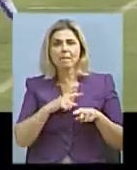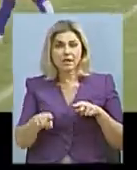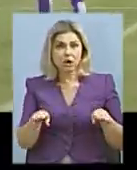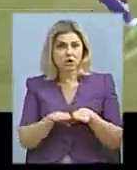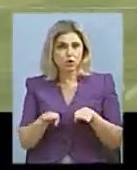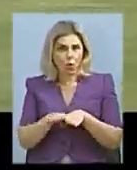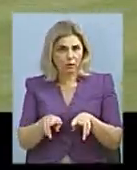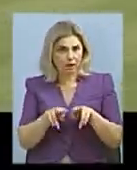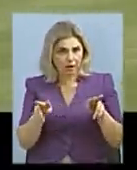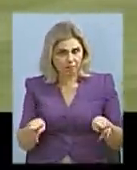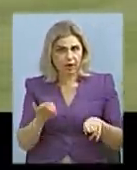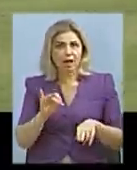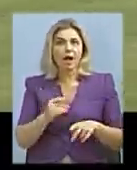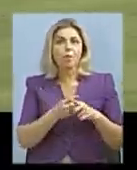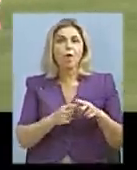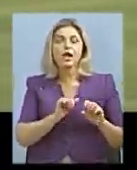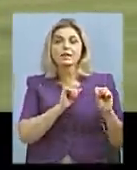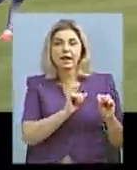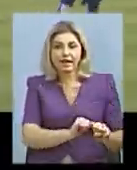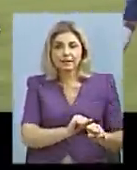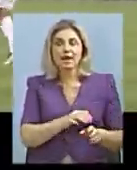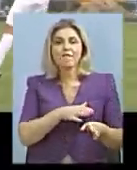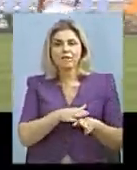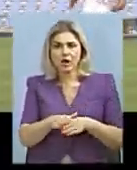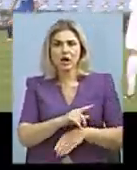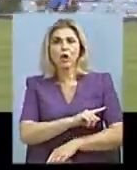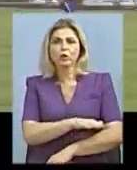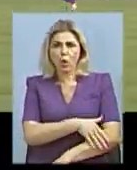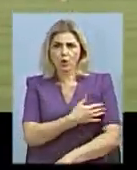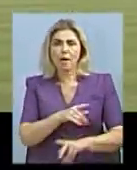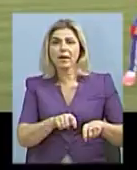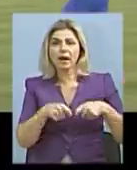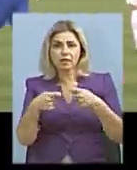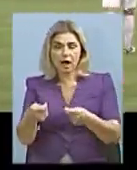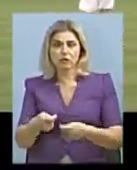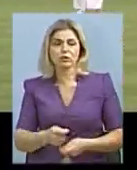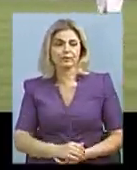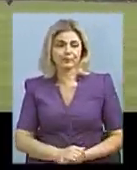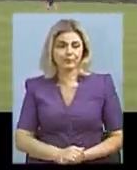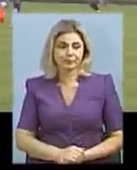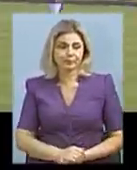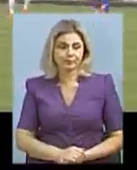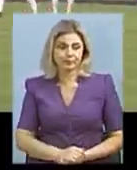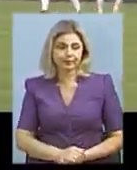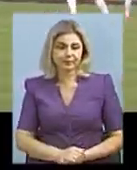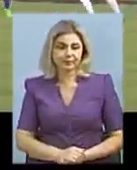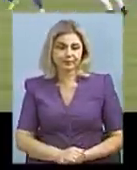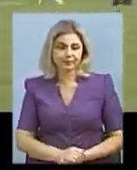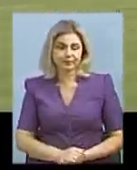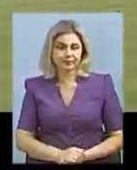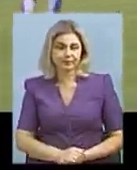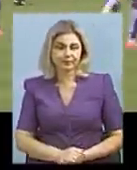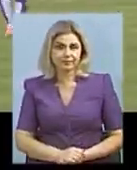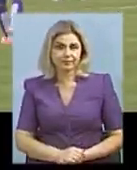рахунок. Півзахисник господарів Ігор Семенина виконав довгу передачу. Його колега за амплуа Андрій Ковальов поборовся із захисниками,